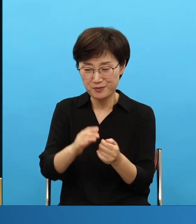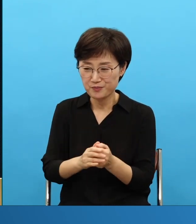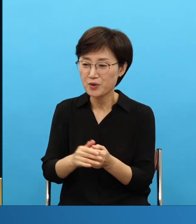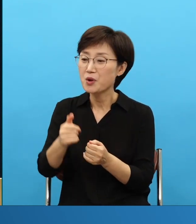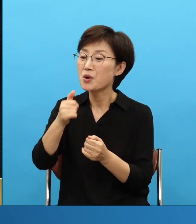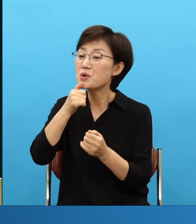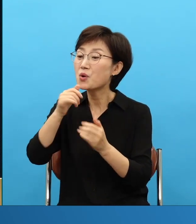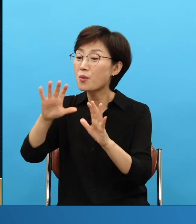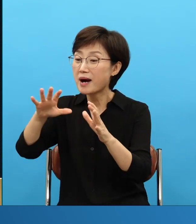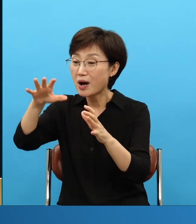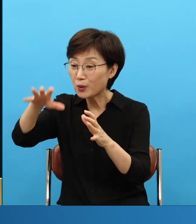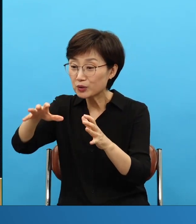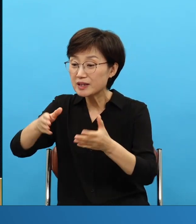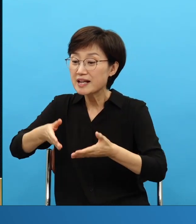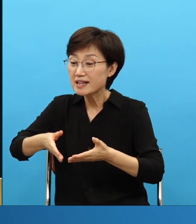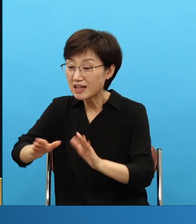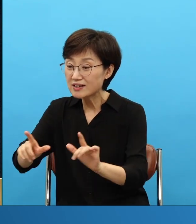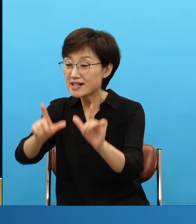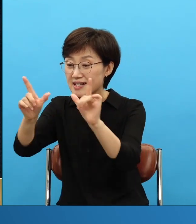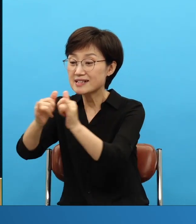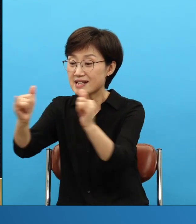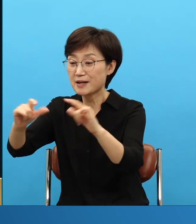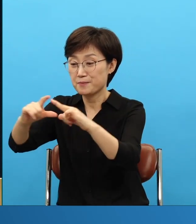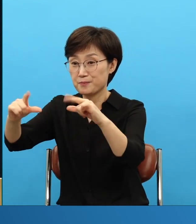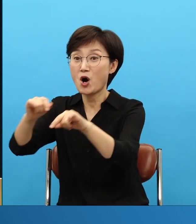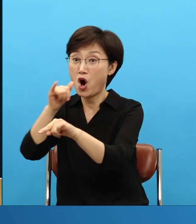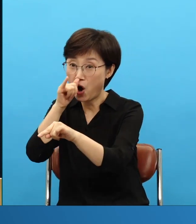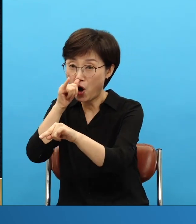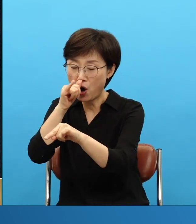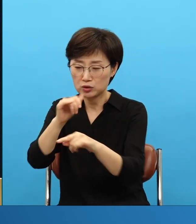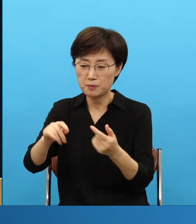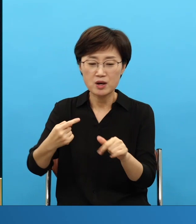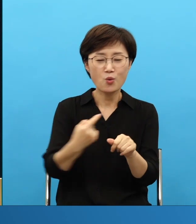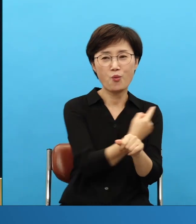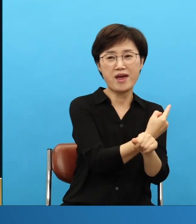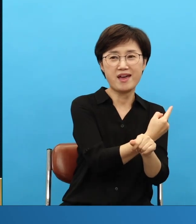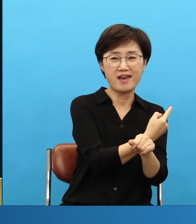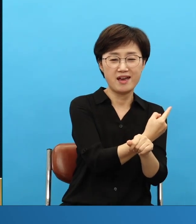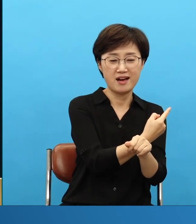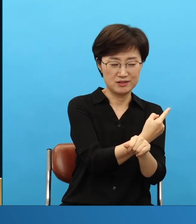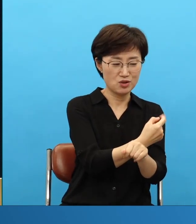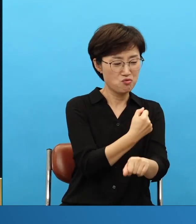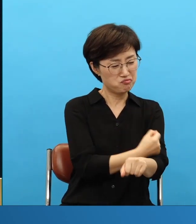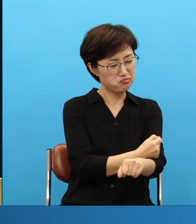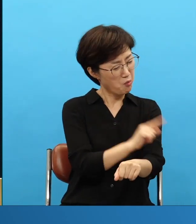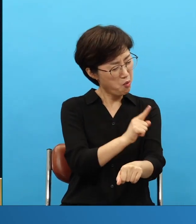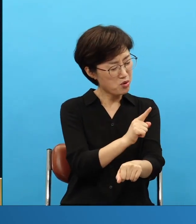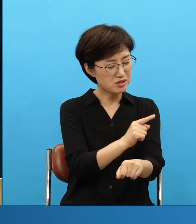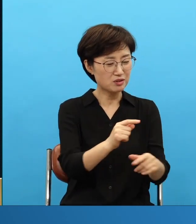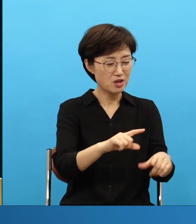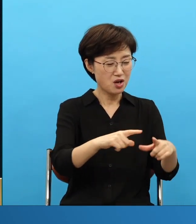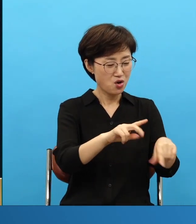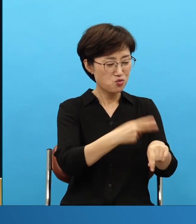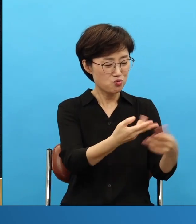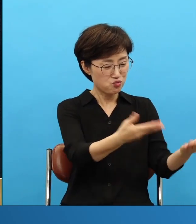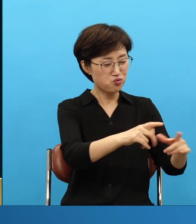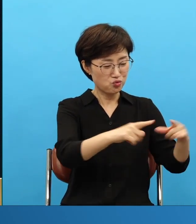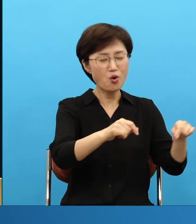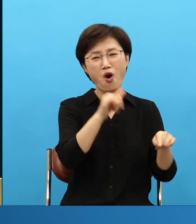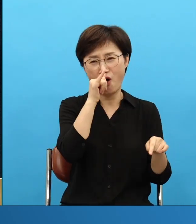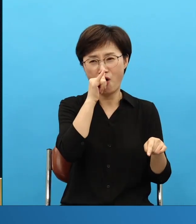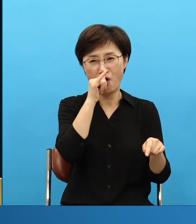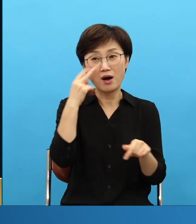받은 사람하고 또 다른 거예요. There's a difference between people who had the citizenship of Rome as they were living in Rome and those who were outside of Rome.